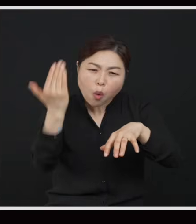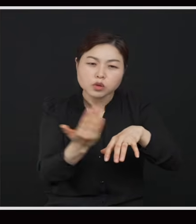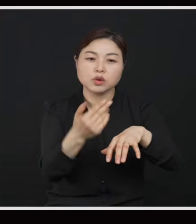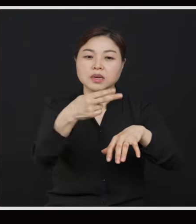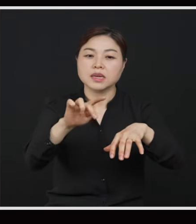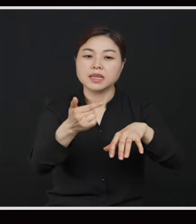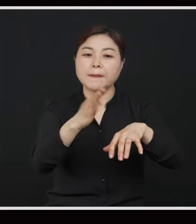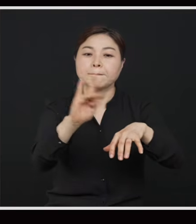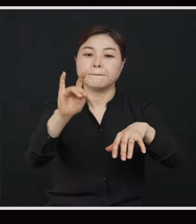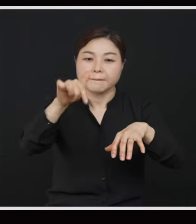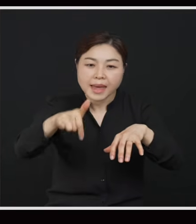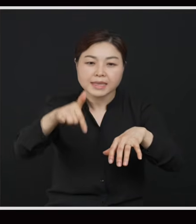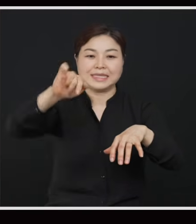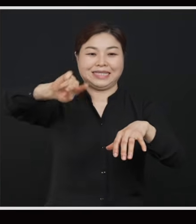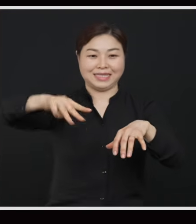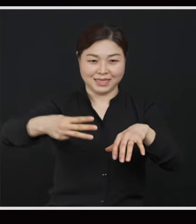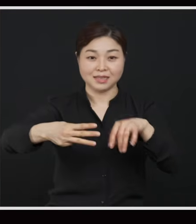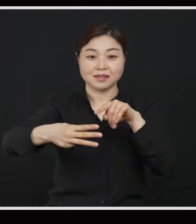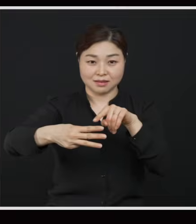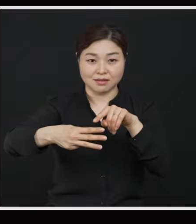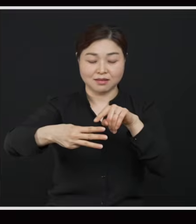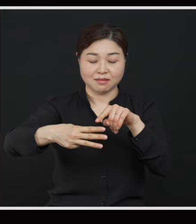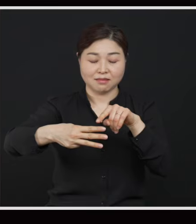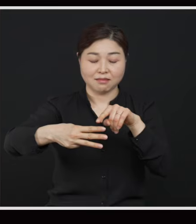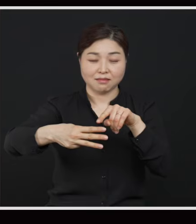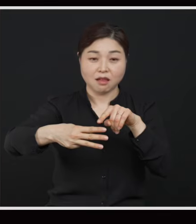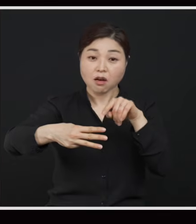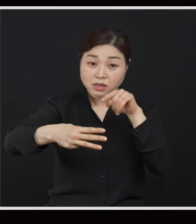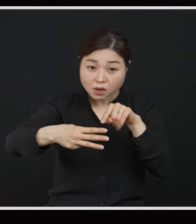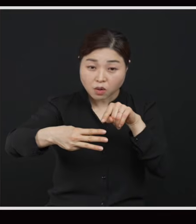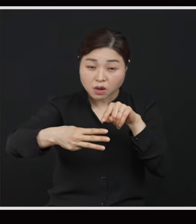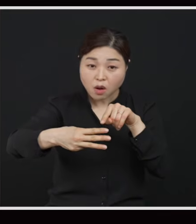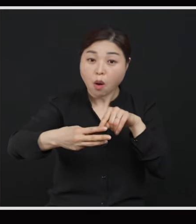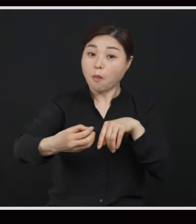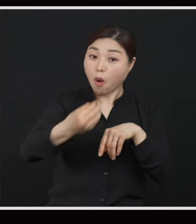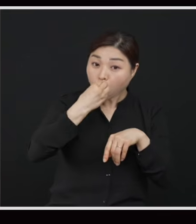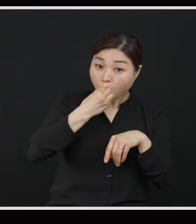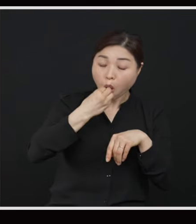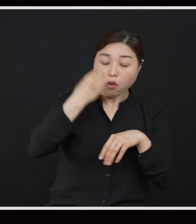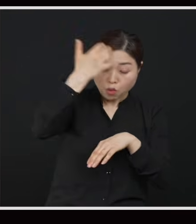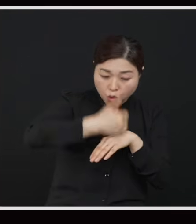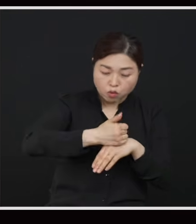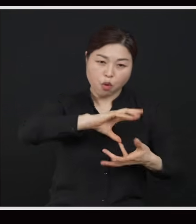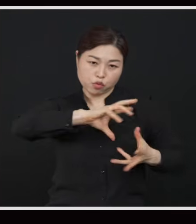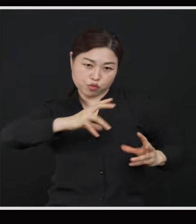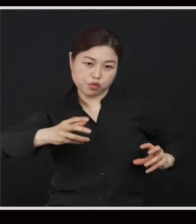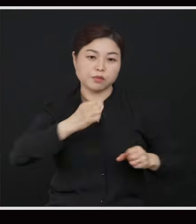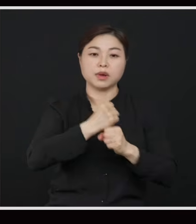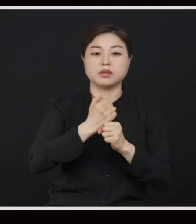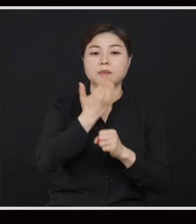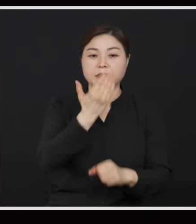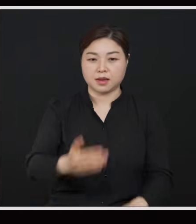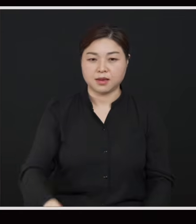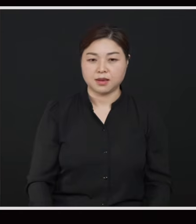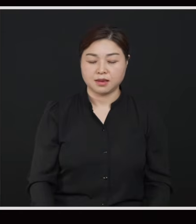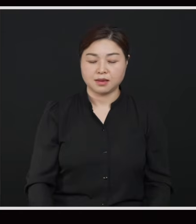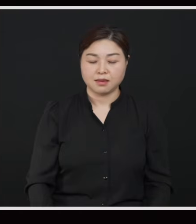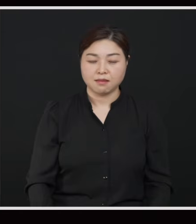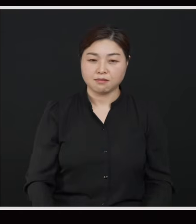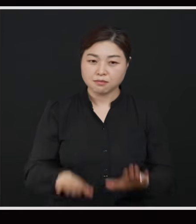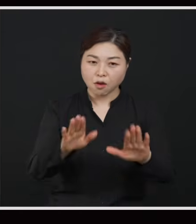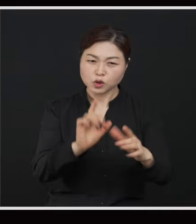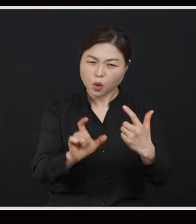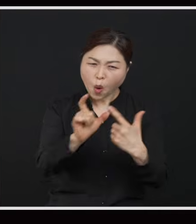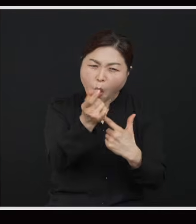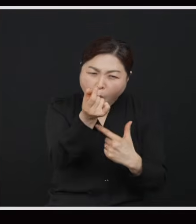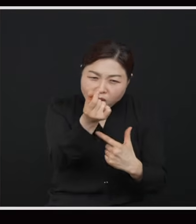다 단백질로 된 기계들이에요. 그러니까 단백질이 원료가 있어야지 근육이 만들어질 거 아니냐. 근데 요즘